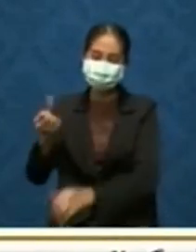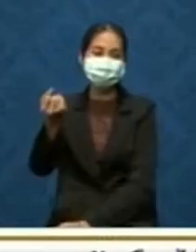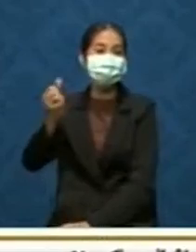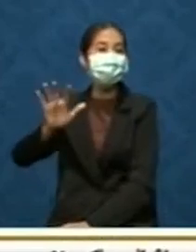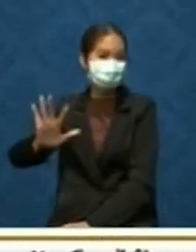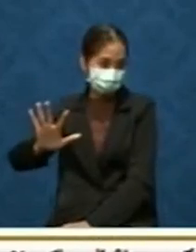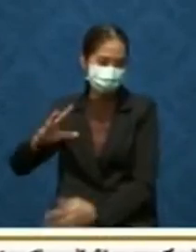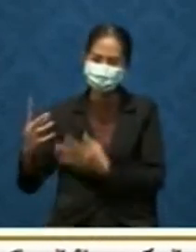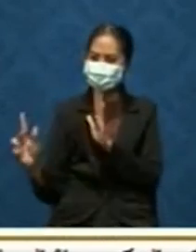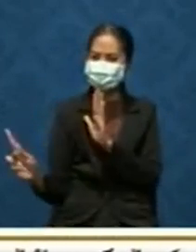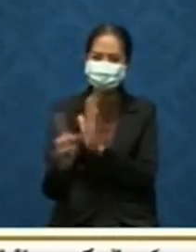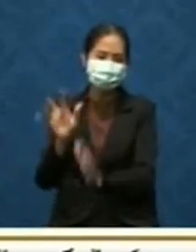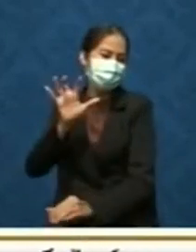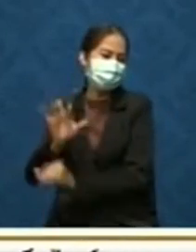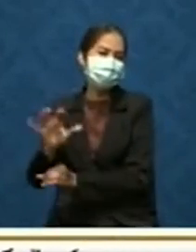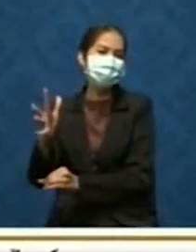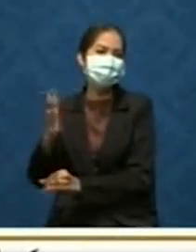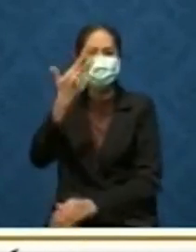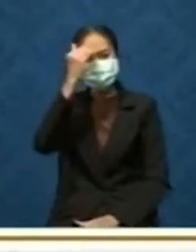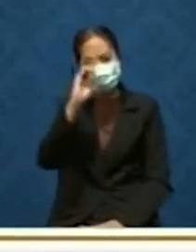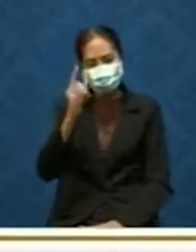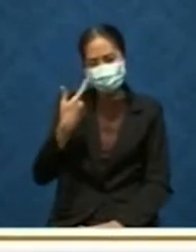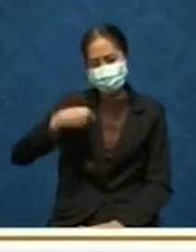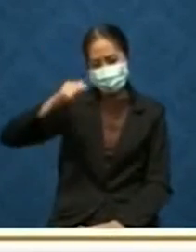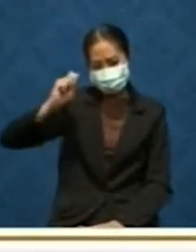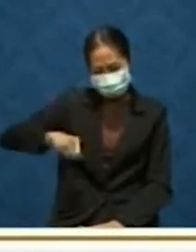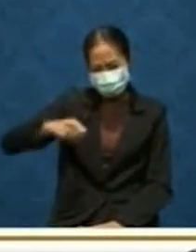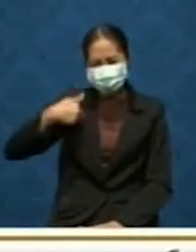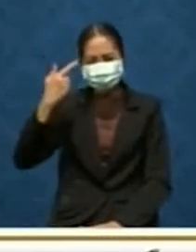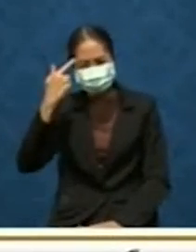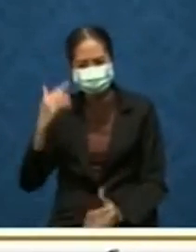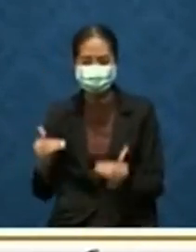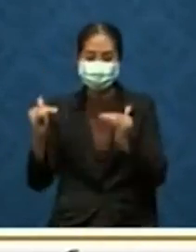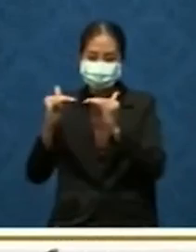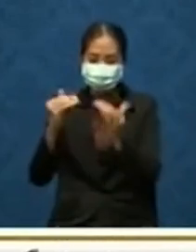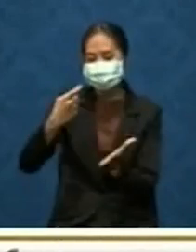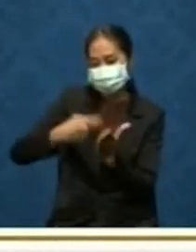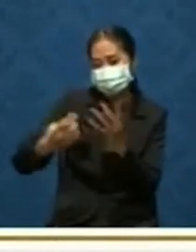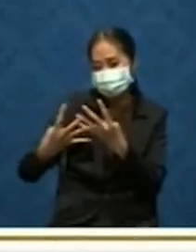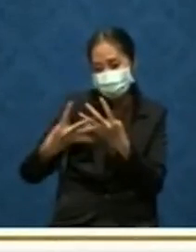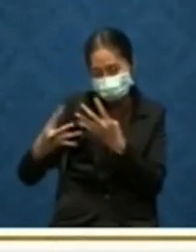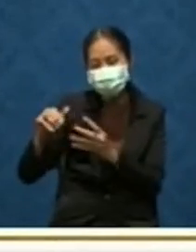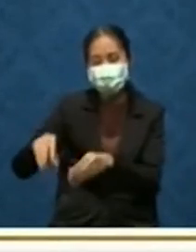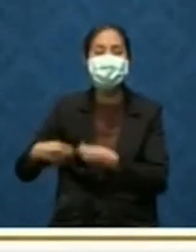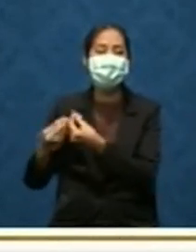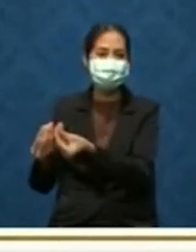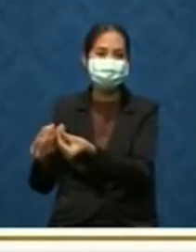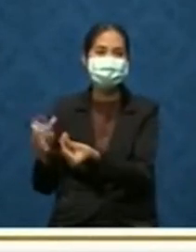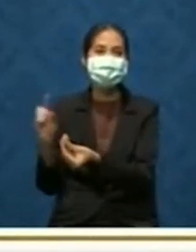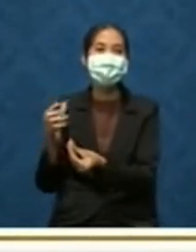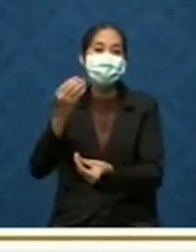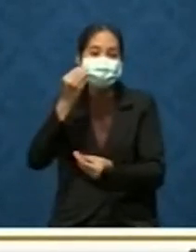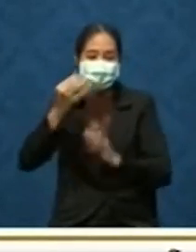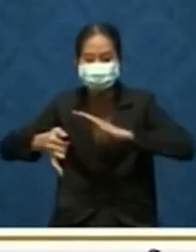เงื่อนไขศาลไม่ได้มีหน้าที่ที่จะมีนวัตกรรมใหม่ๆที่เปลี่ยนให้มีสิทธิ์เข้าถึงสิทธิประกันตัวได้ในกรณีที่ให้อยู่บ้าน 24